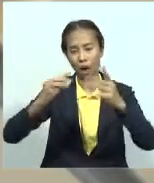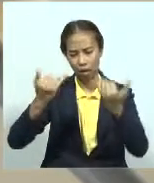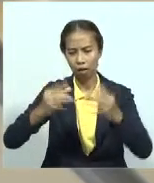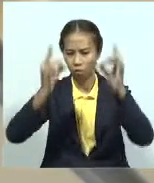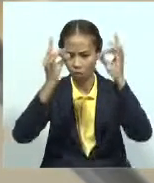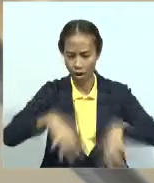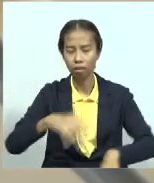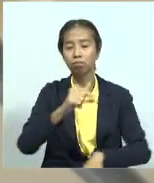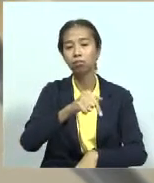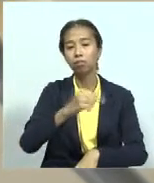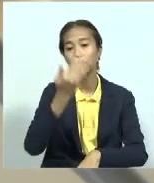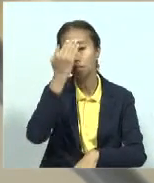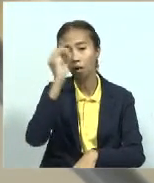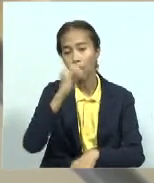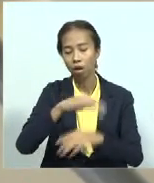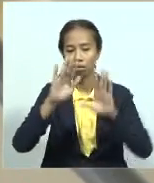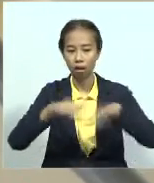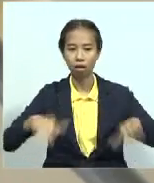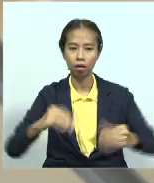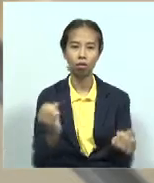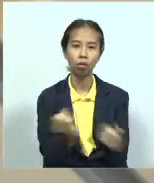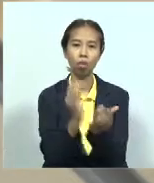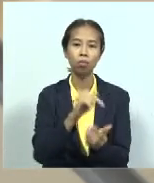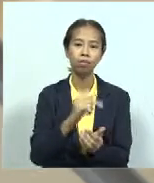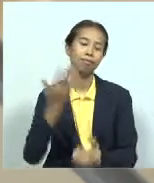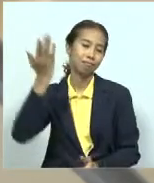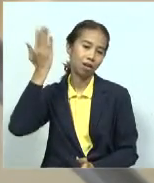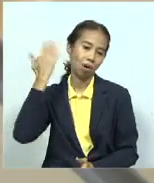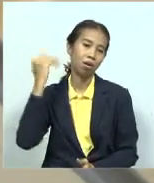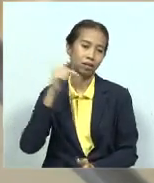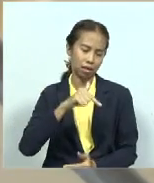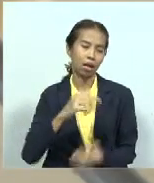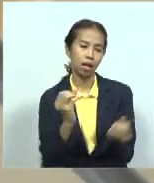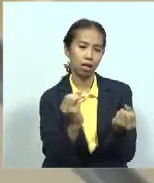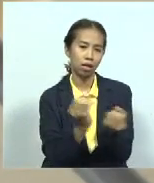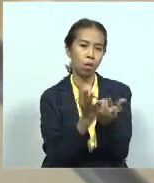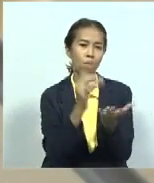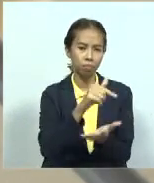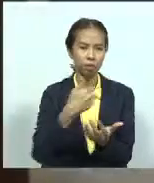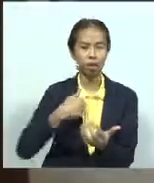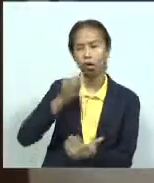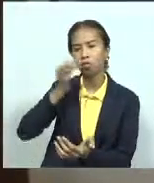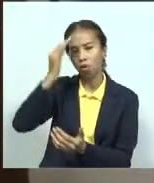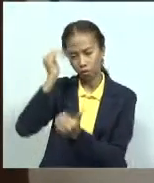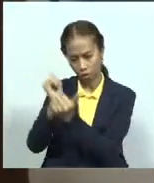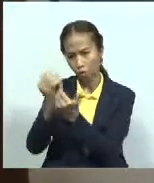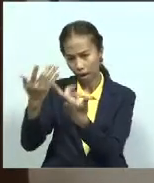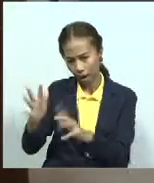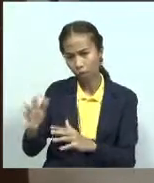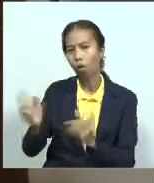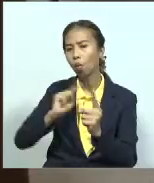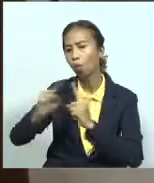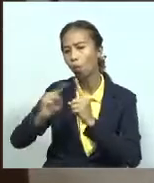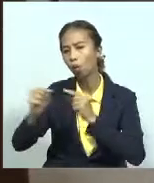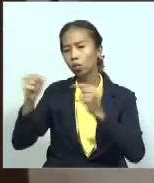ร้ายแรงที่สุดเพราะว่ามีนักเรียนได้รับบาดเจ็บซึ่งทุกครั้งก็ได้แจ้งความกับตำรวจแล้วก็มีการพูดคุย